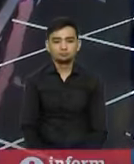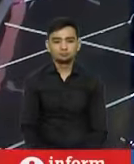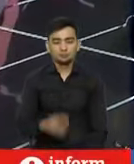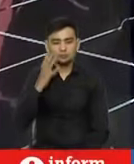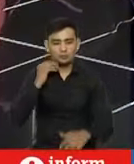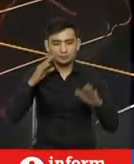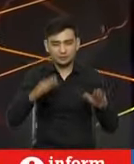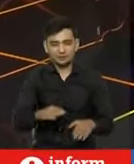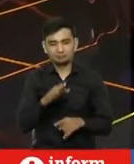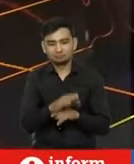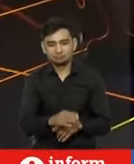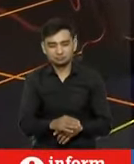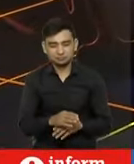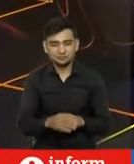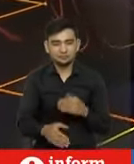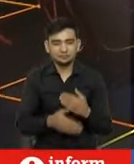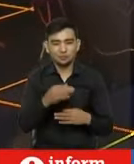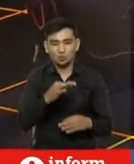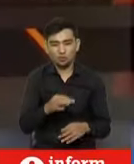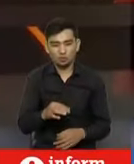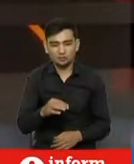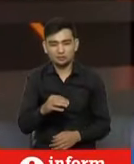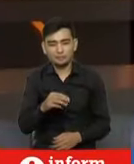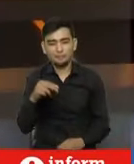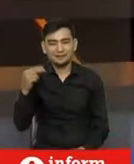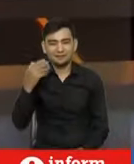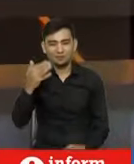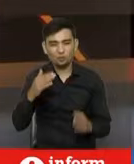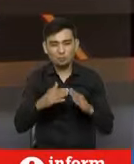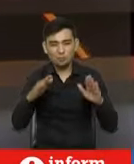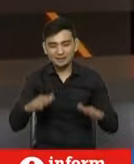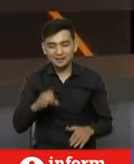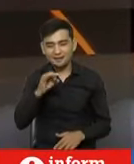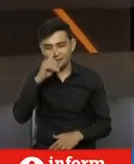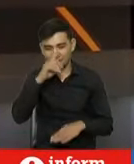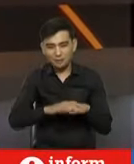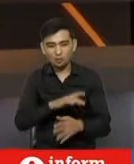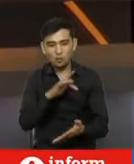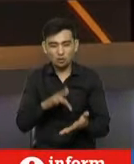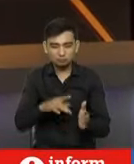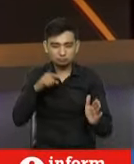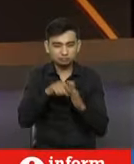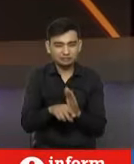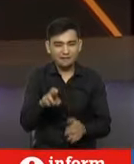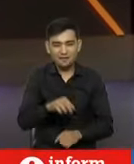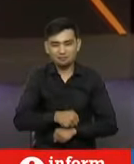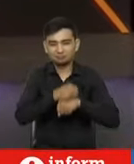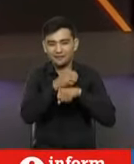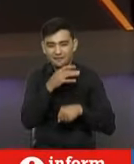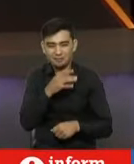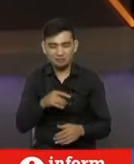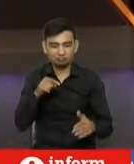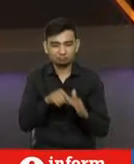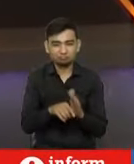В Алматы вынесли приговор по делу о штурме резиденции президента и акимата города во время январских событий. Перед судом предстали